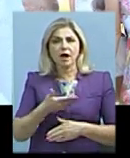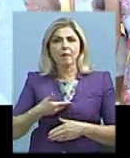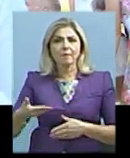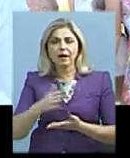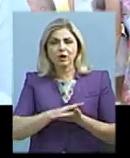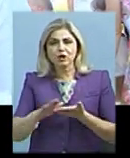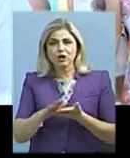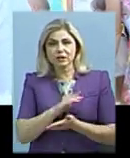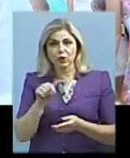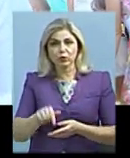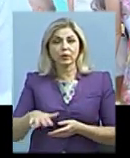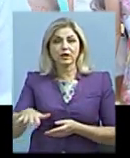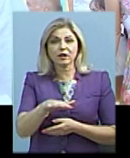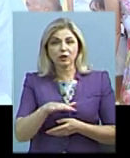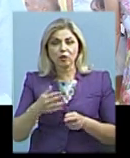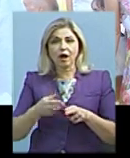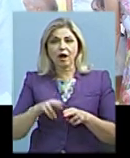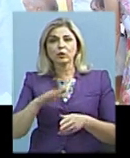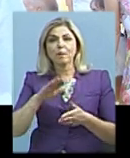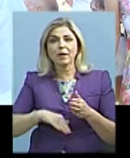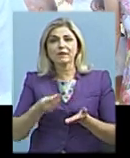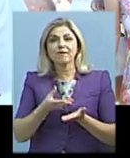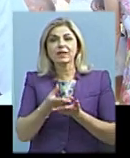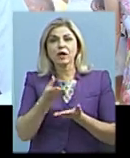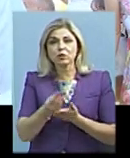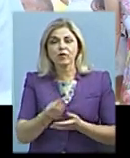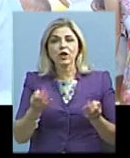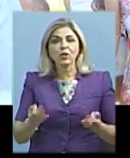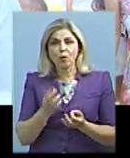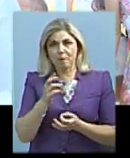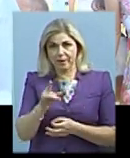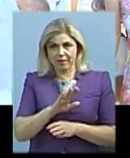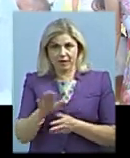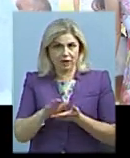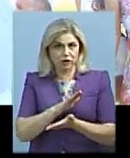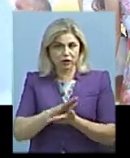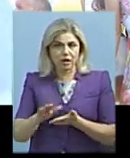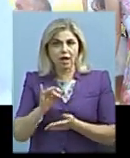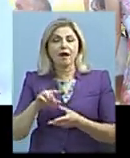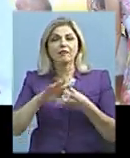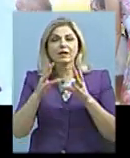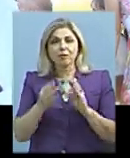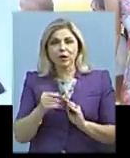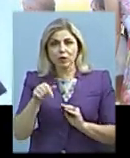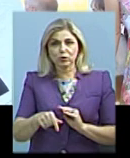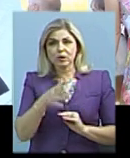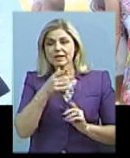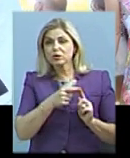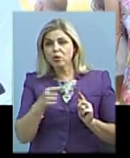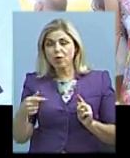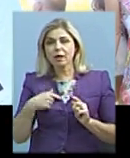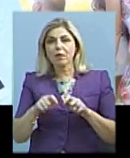розчистили ту територію, яку, в принципі, без фінансування ніколи б не розчистили. І загалом в цьому сезоні ми відкрили низку нових